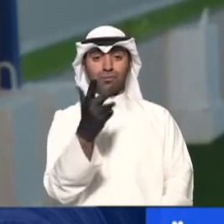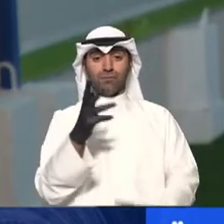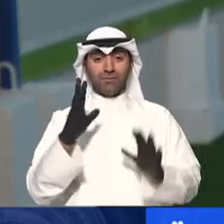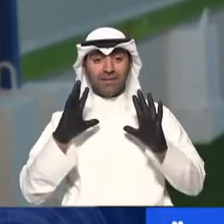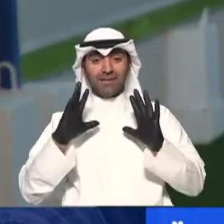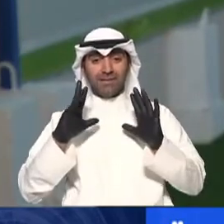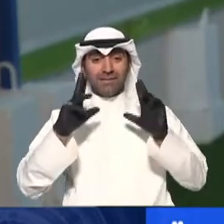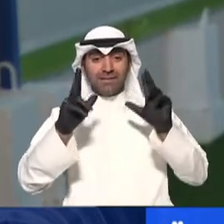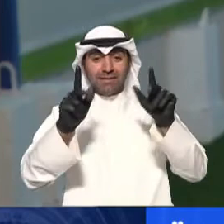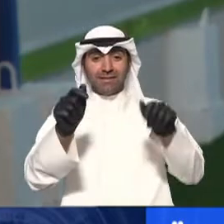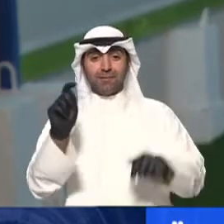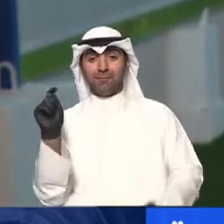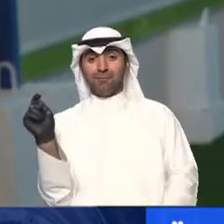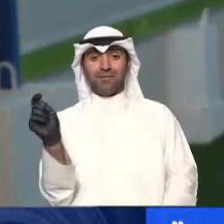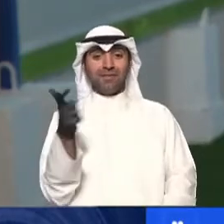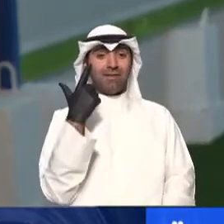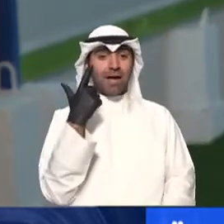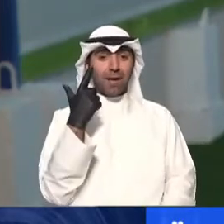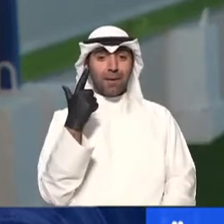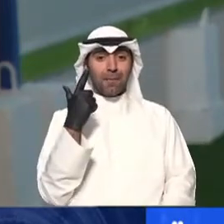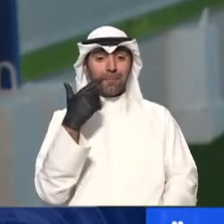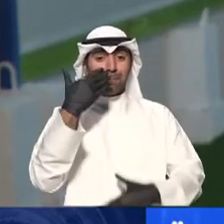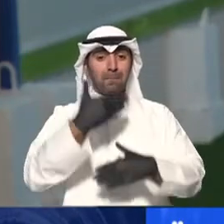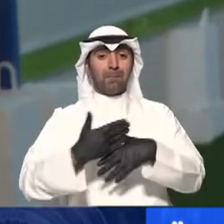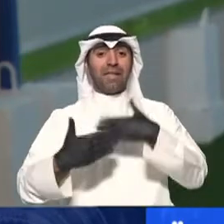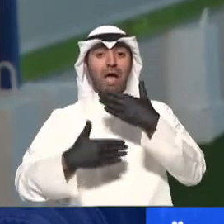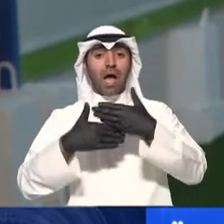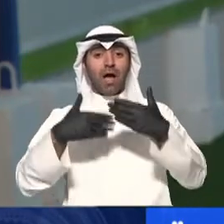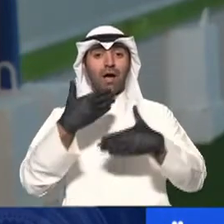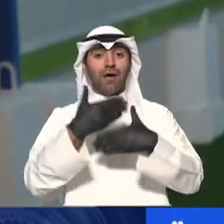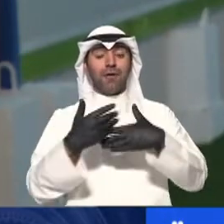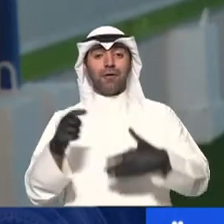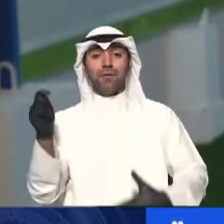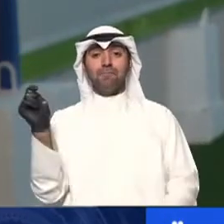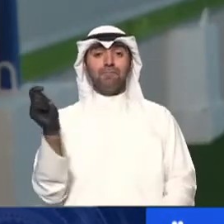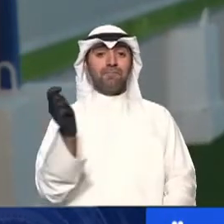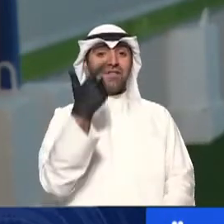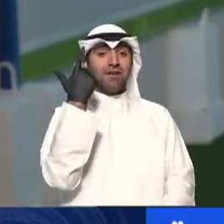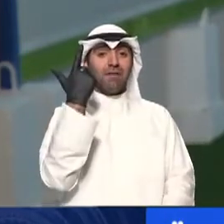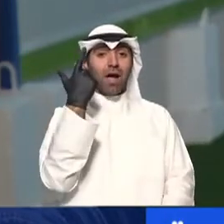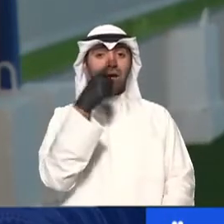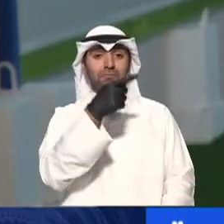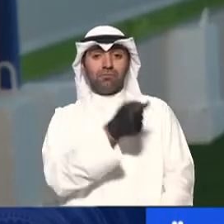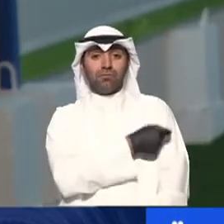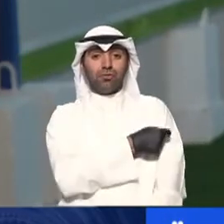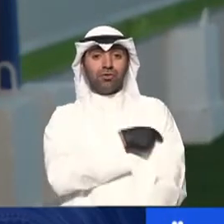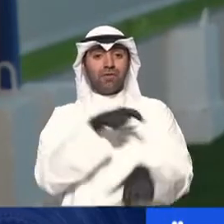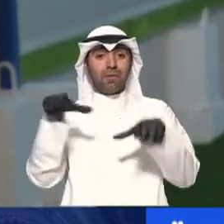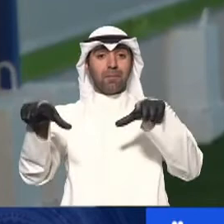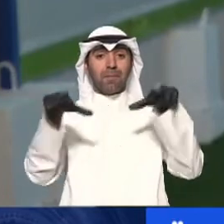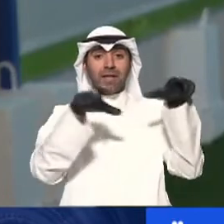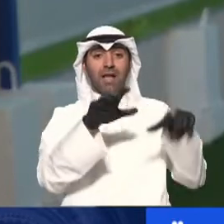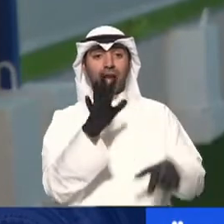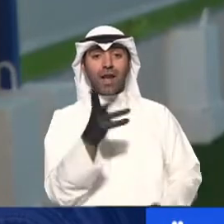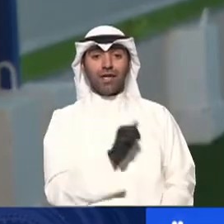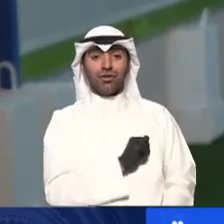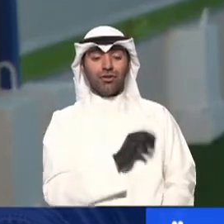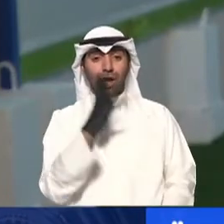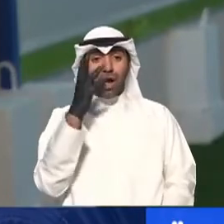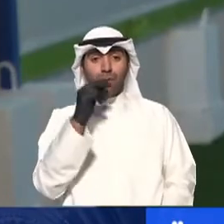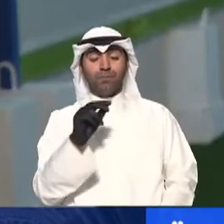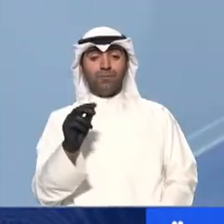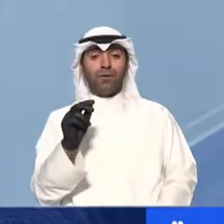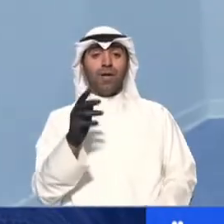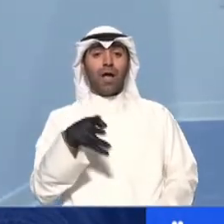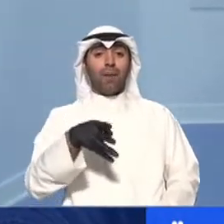فعملنا المستحيل، وصلنا الليل مع النهار لإنجازها في أوقات لا تتجاوز الأسبوع والأسبوعين،